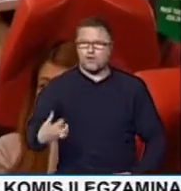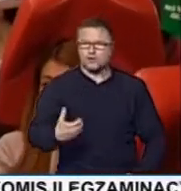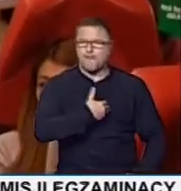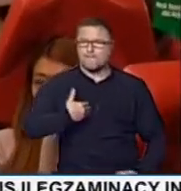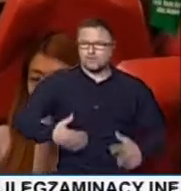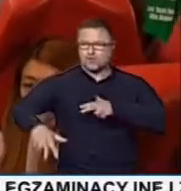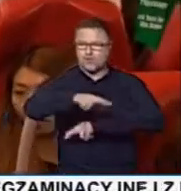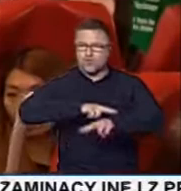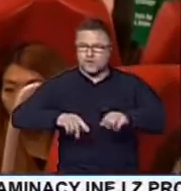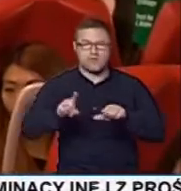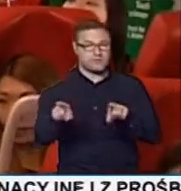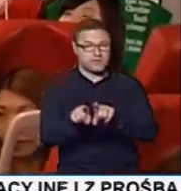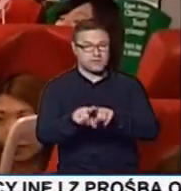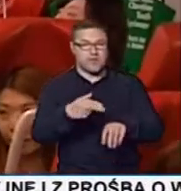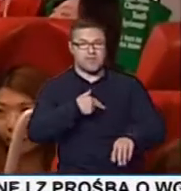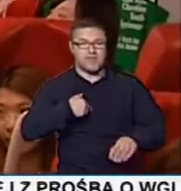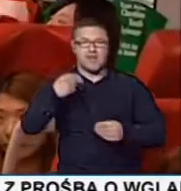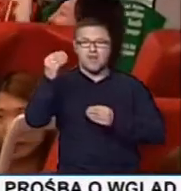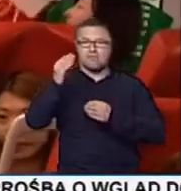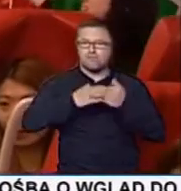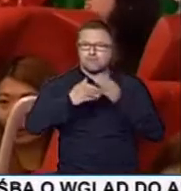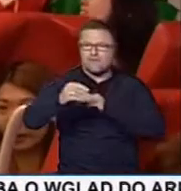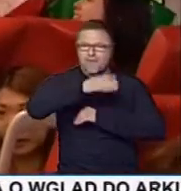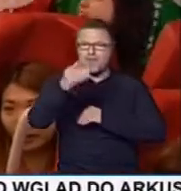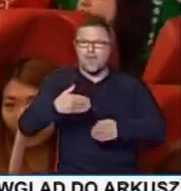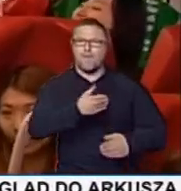polskich rodzin, ale także naszą architekturę i